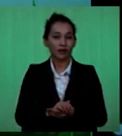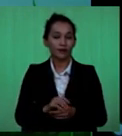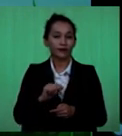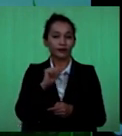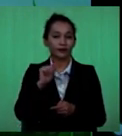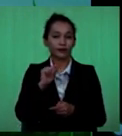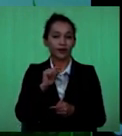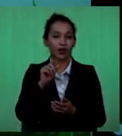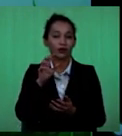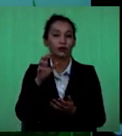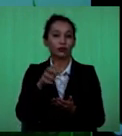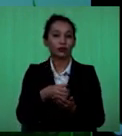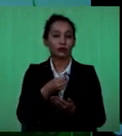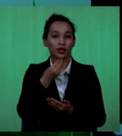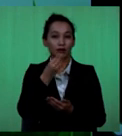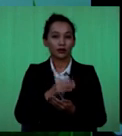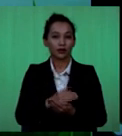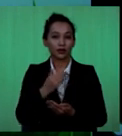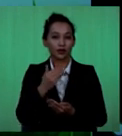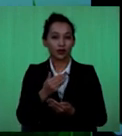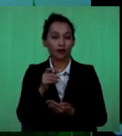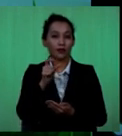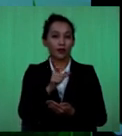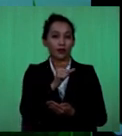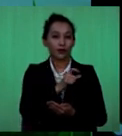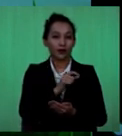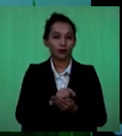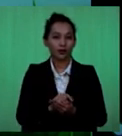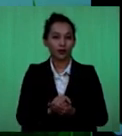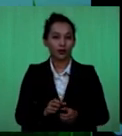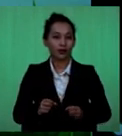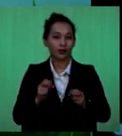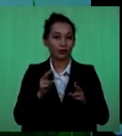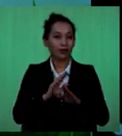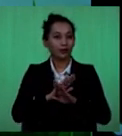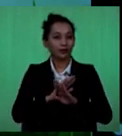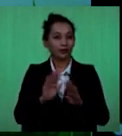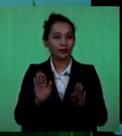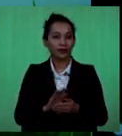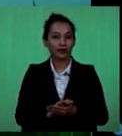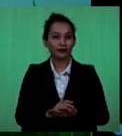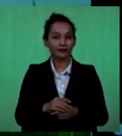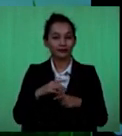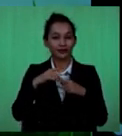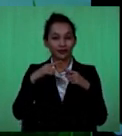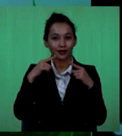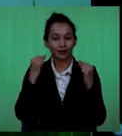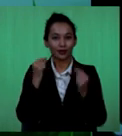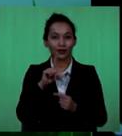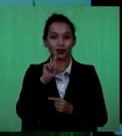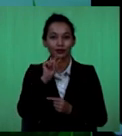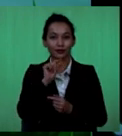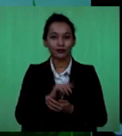yeyman. Sen ham odamlarga ziyon keltirmas ekansan. Jilmayib vijirlab